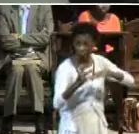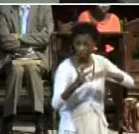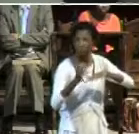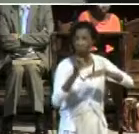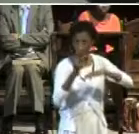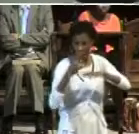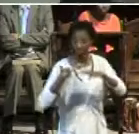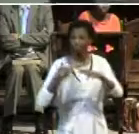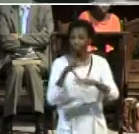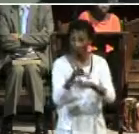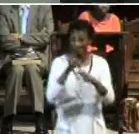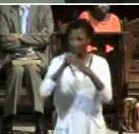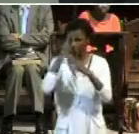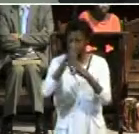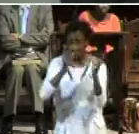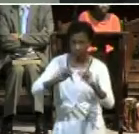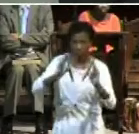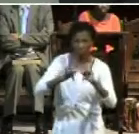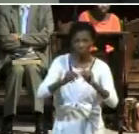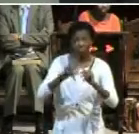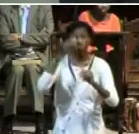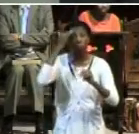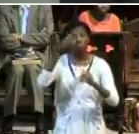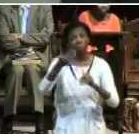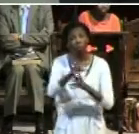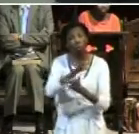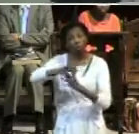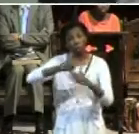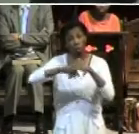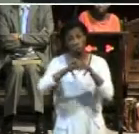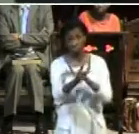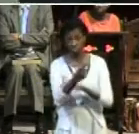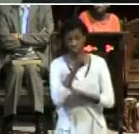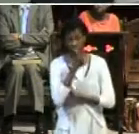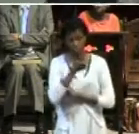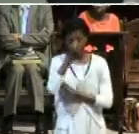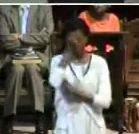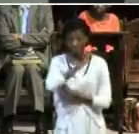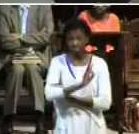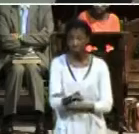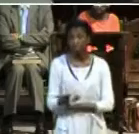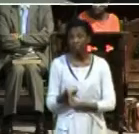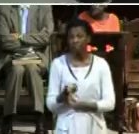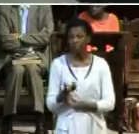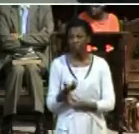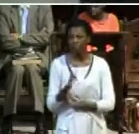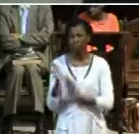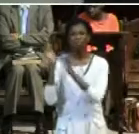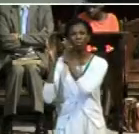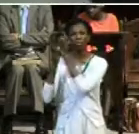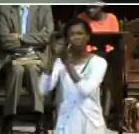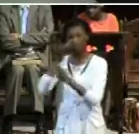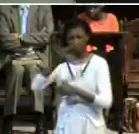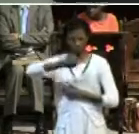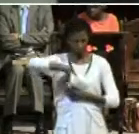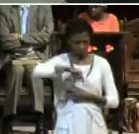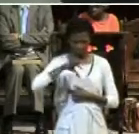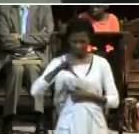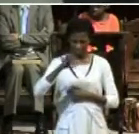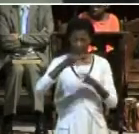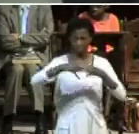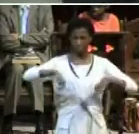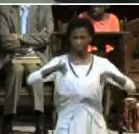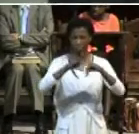nous écouteront pas, ils ne nous comprennent pas. Et donc Jésus nous dit, vous êtes le sel de la terre. Le risque, là aussi il y a un